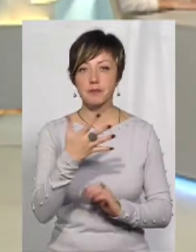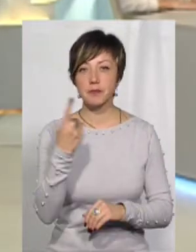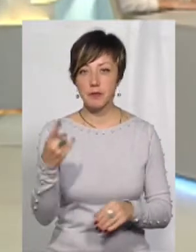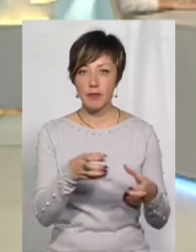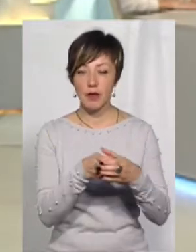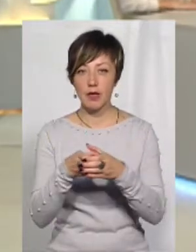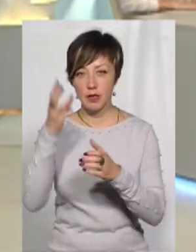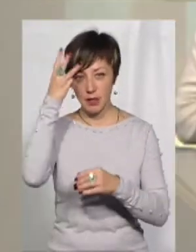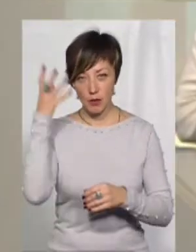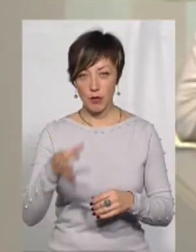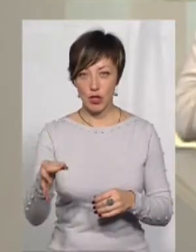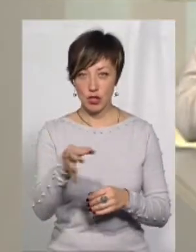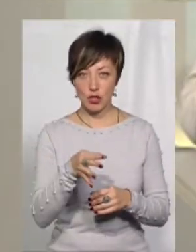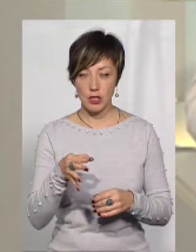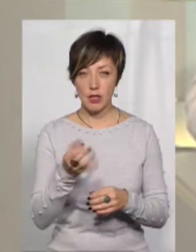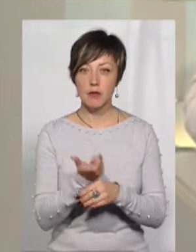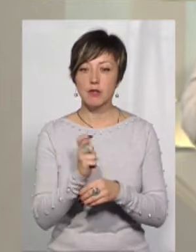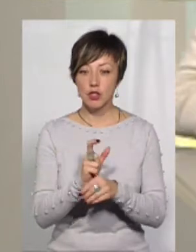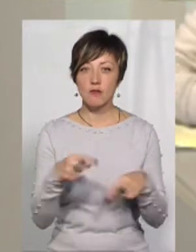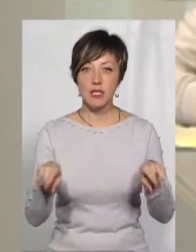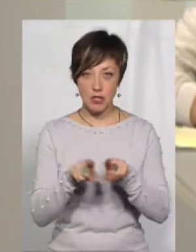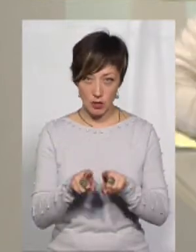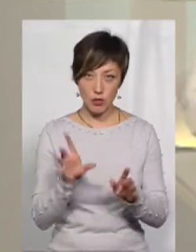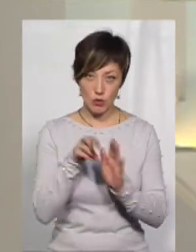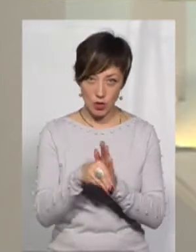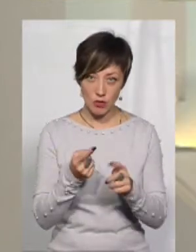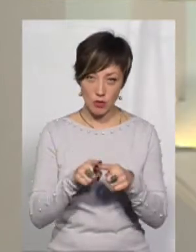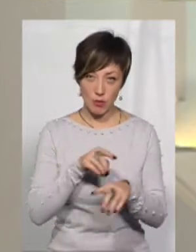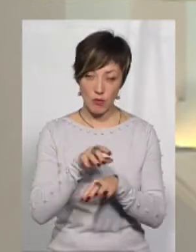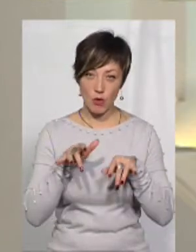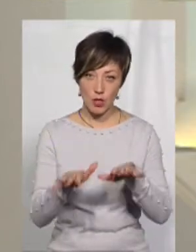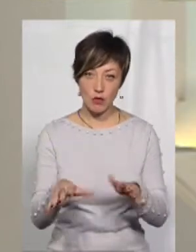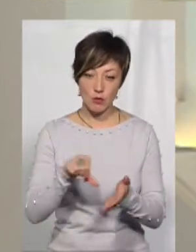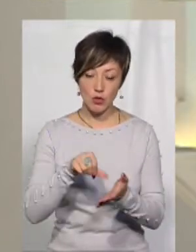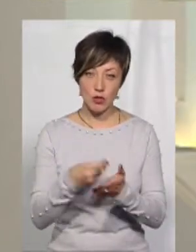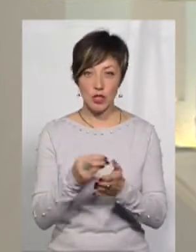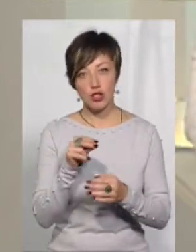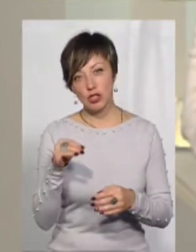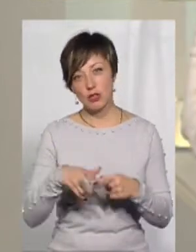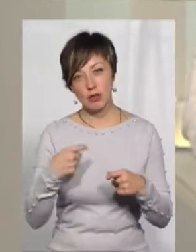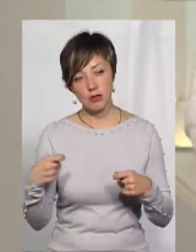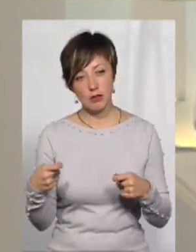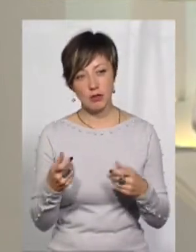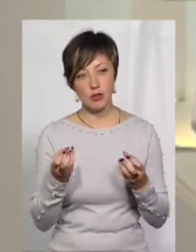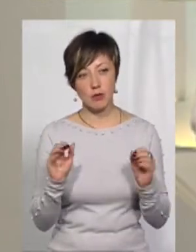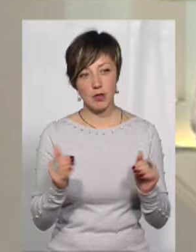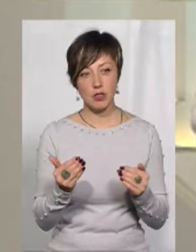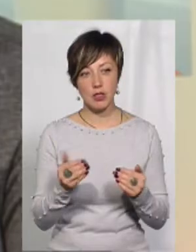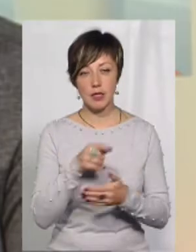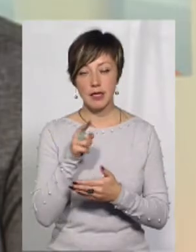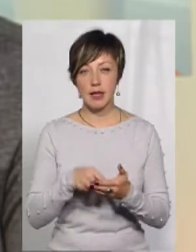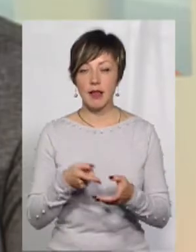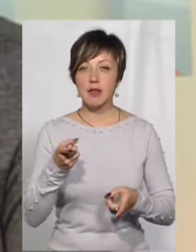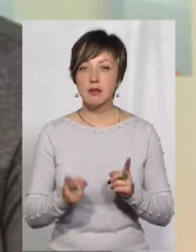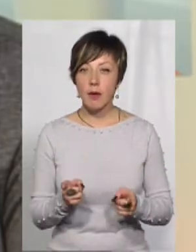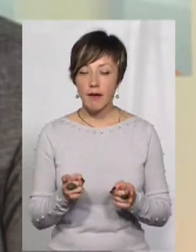51 громада на Хмельниччині, так? Більшість усе ж таки вже долучається до цього процесу бюджету участі, чи все ж таки вони ще у меншості? Ні,